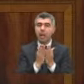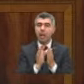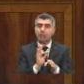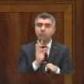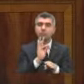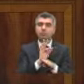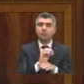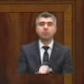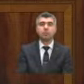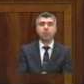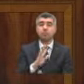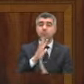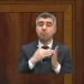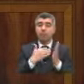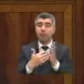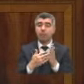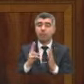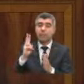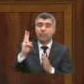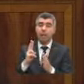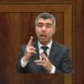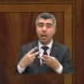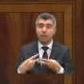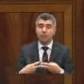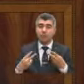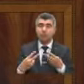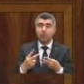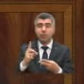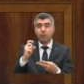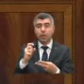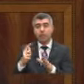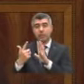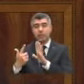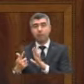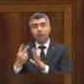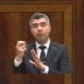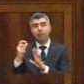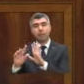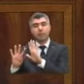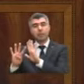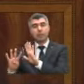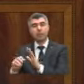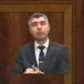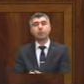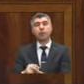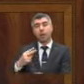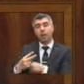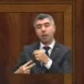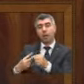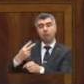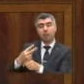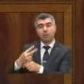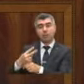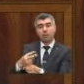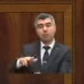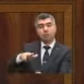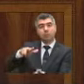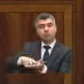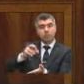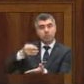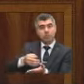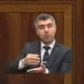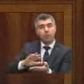وقد مكن هذا البرنامج الذي أعطيت انطلاقته في يونيو 2019 وبعد سنتين من تفعيله من